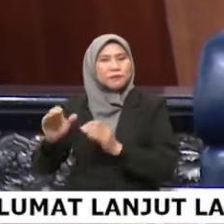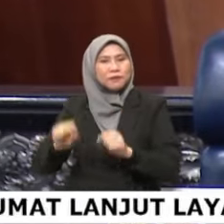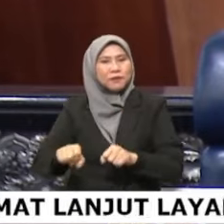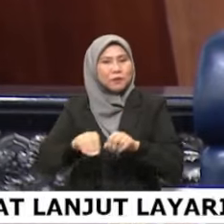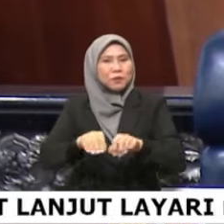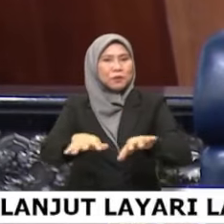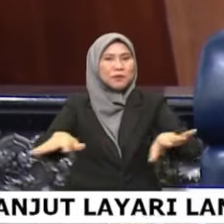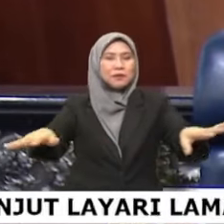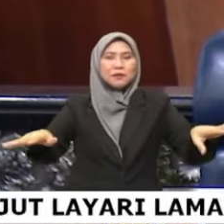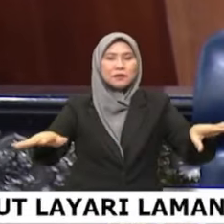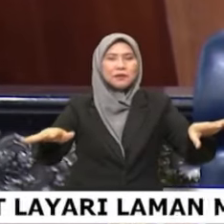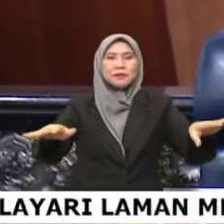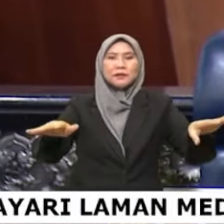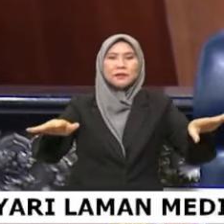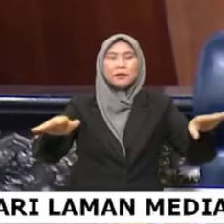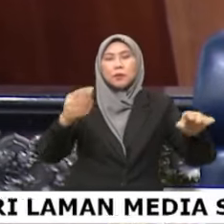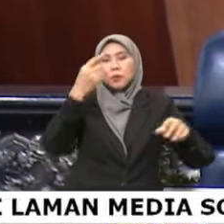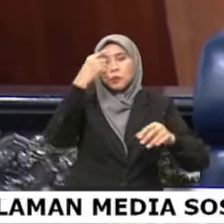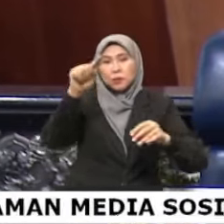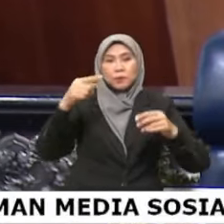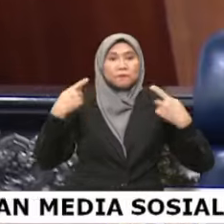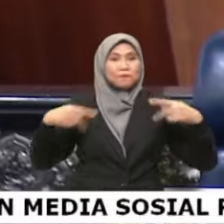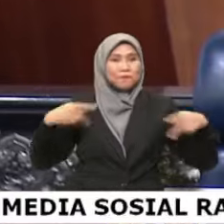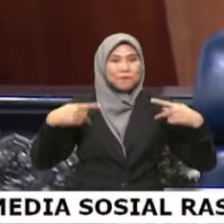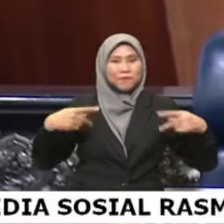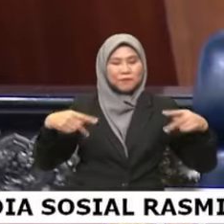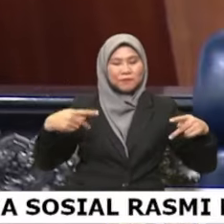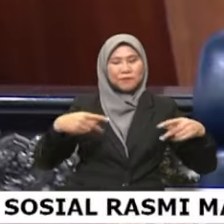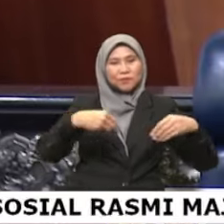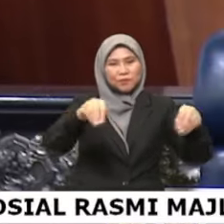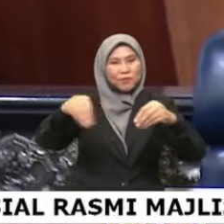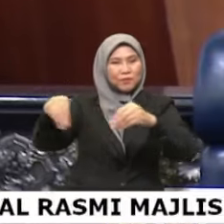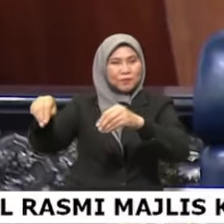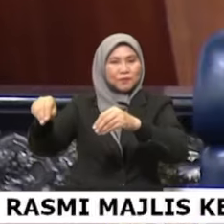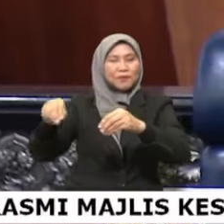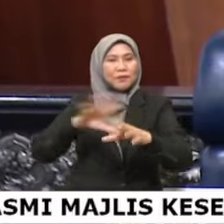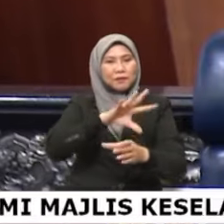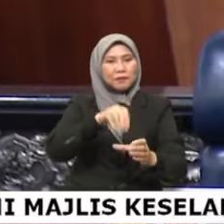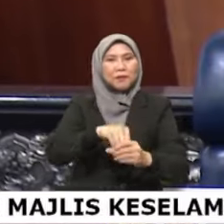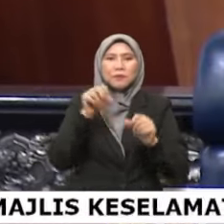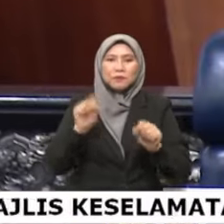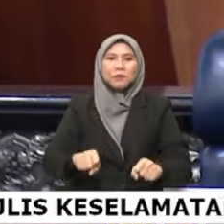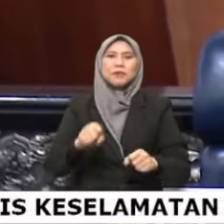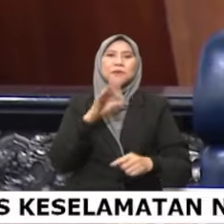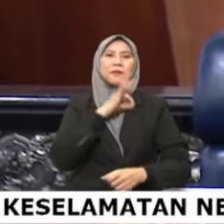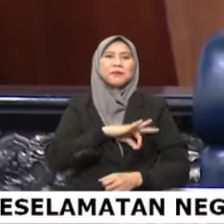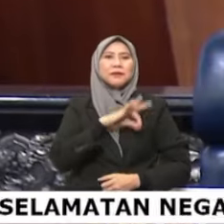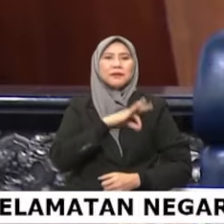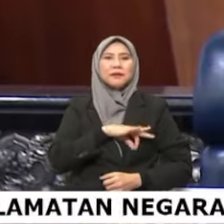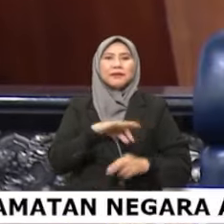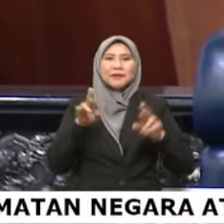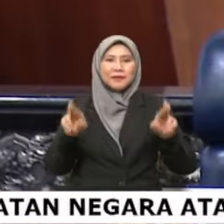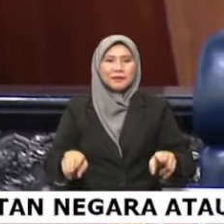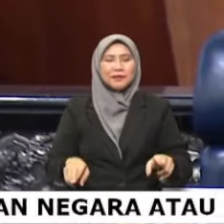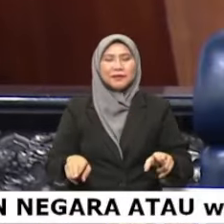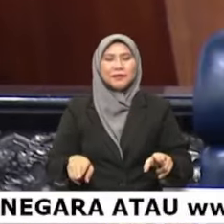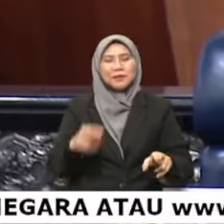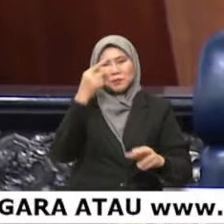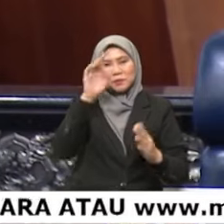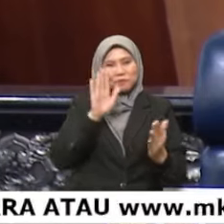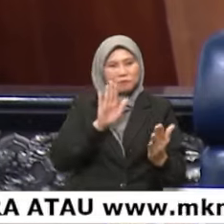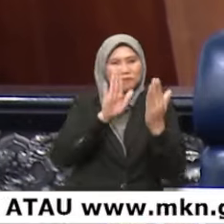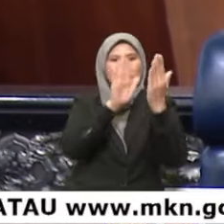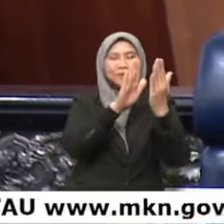lagi rangkaian serta premis perniagaan yang terlibat supaya dapat dimanfaatkan sebaiknya oleh rakyat bagi mendepani